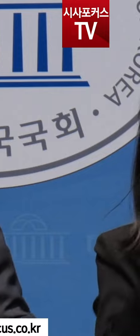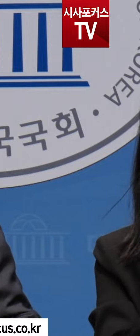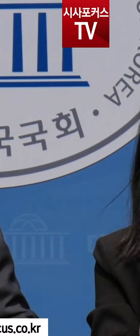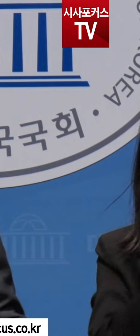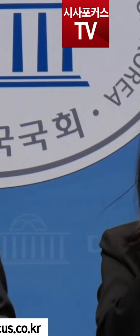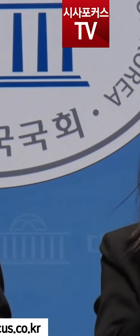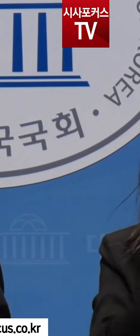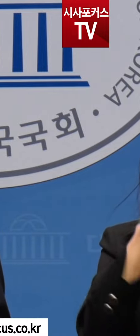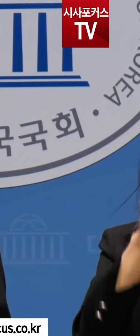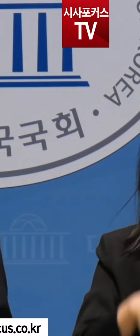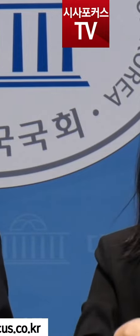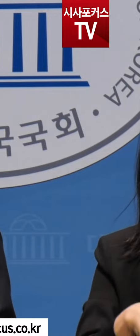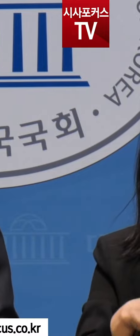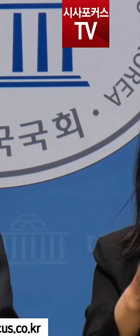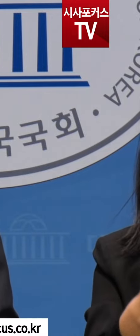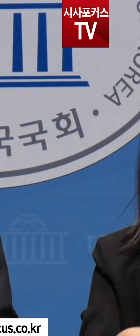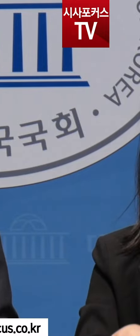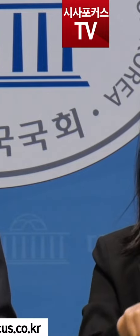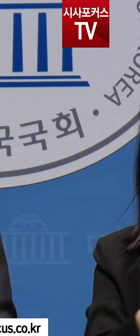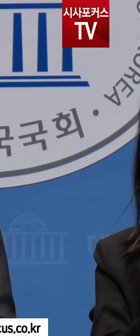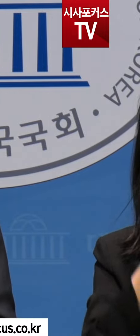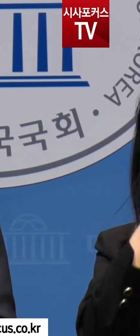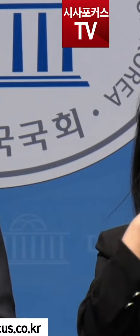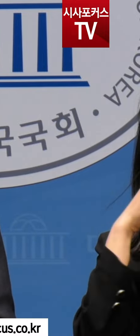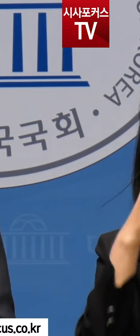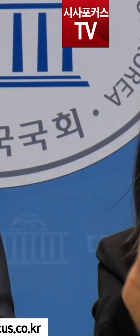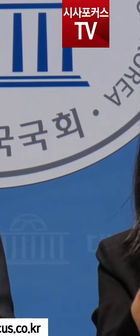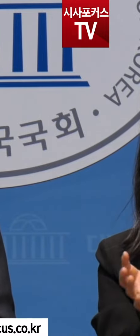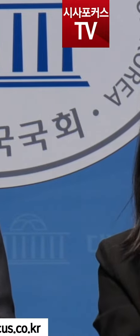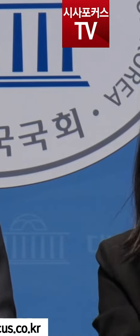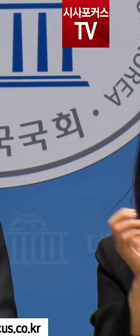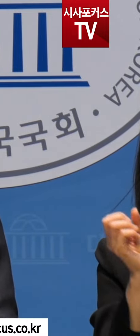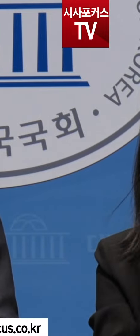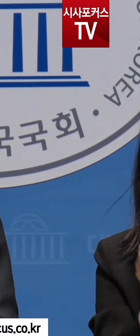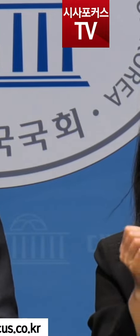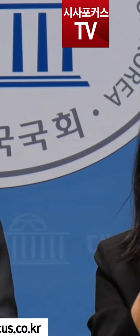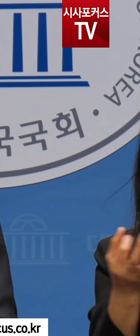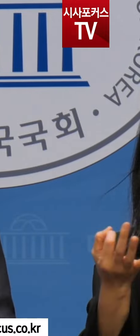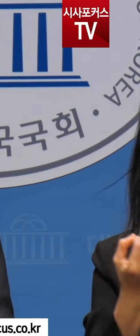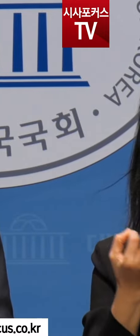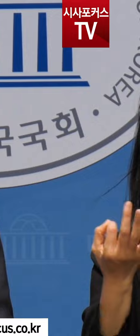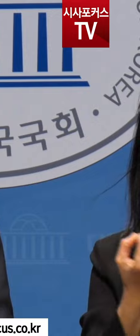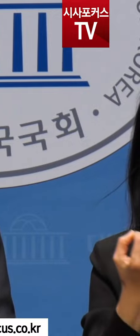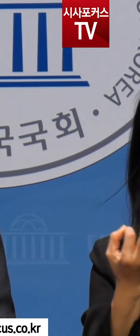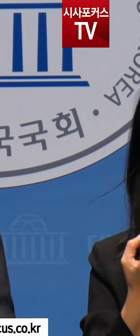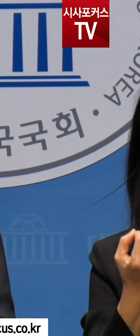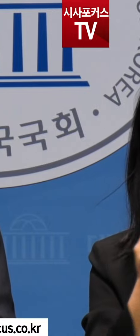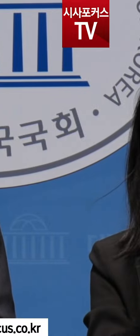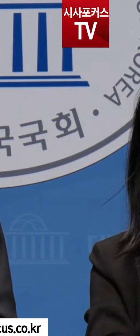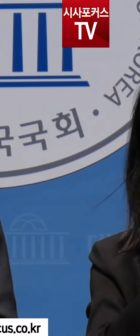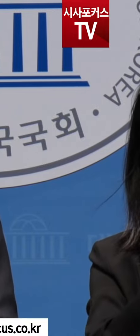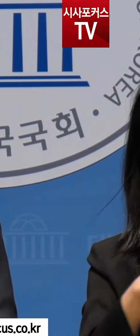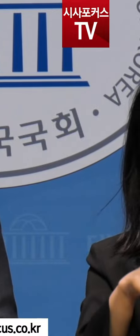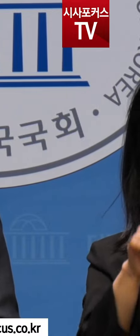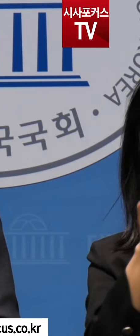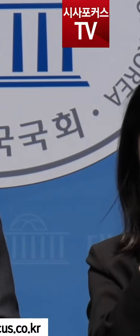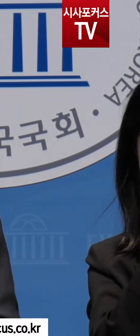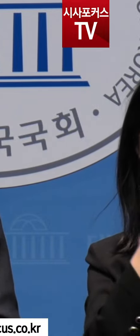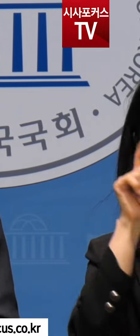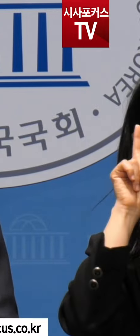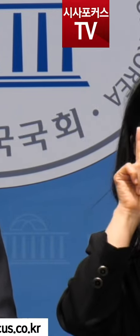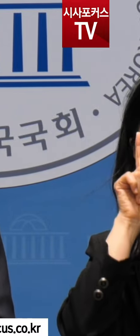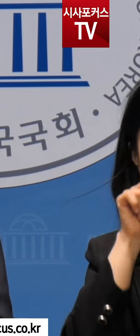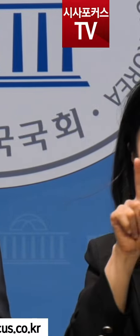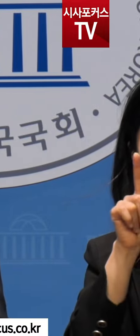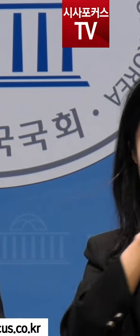무혐의 처리를 위한 레드팀 토론 쇼를 한다고 기사에 나옵니다. 그리고